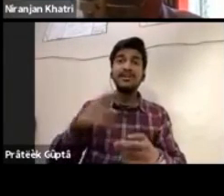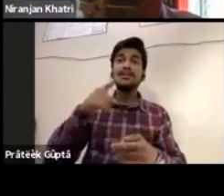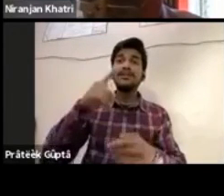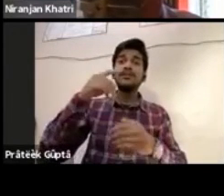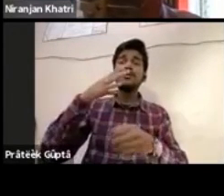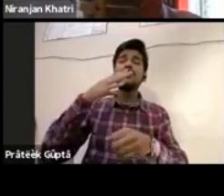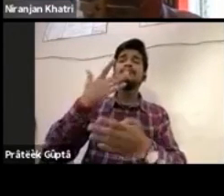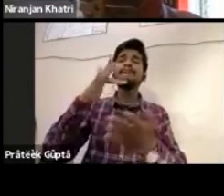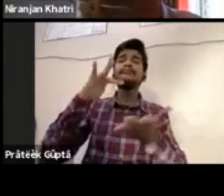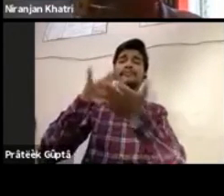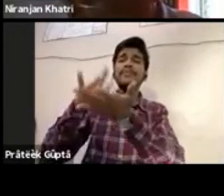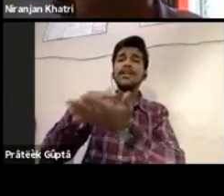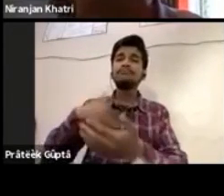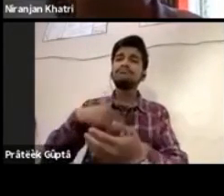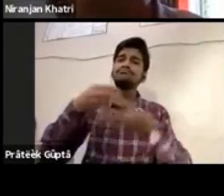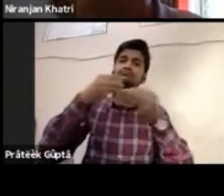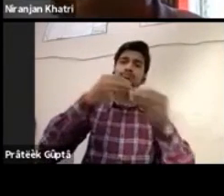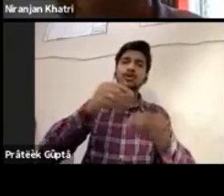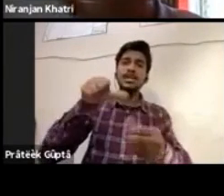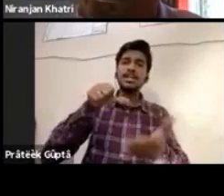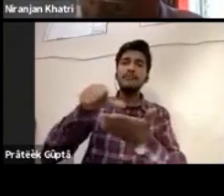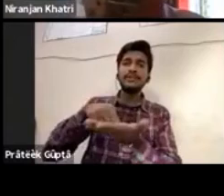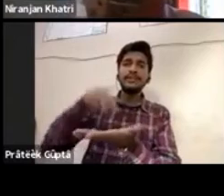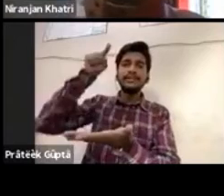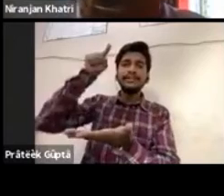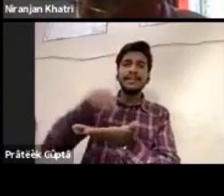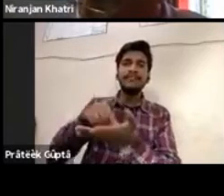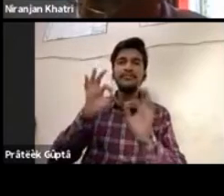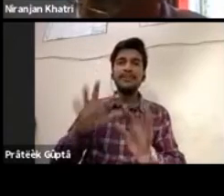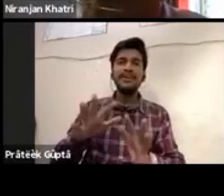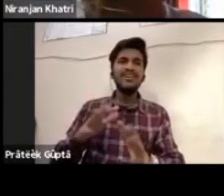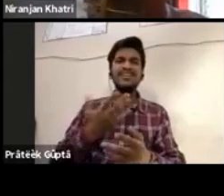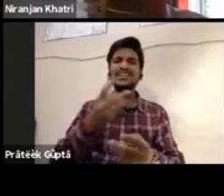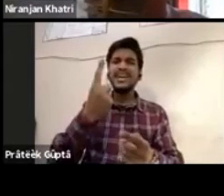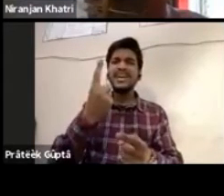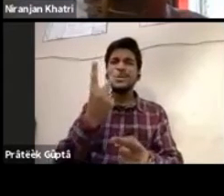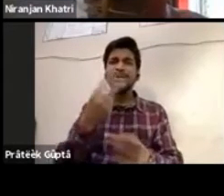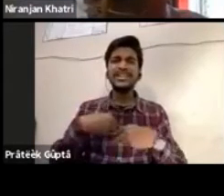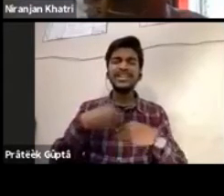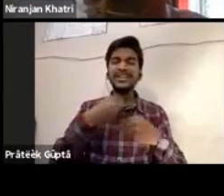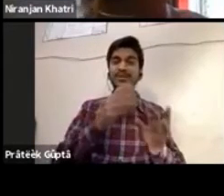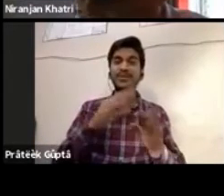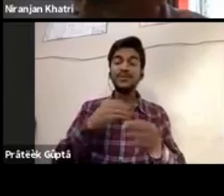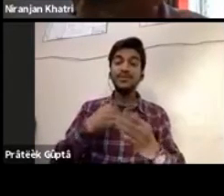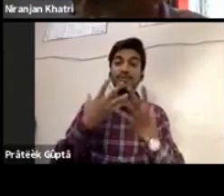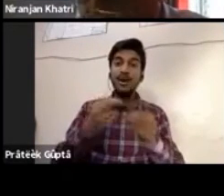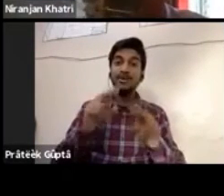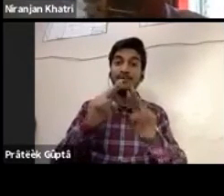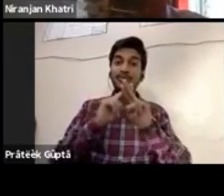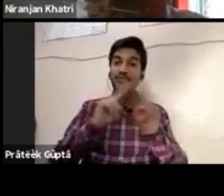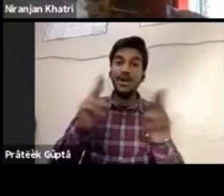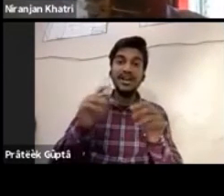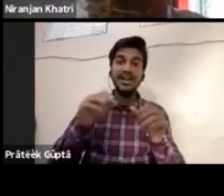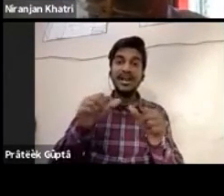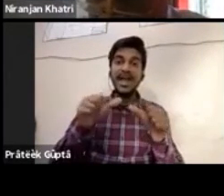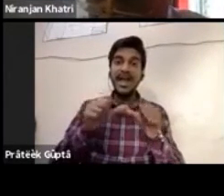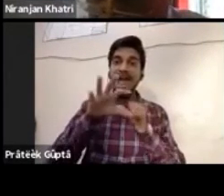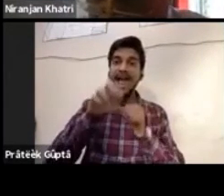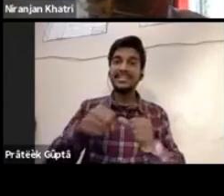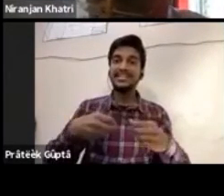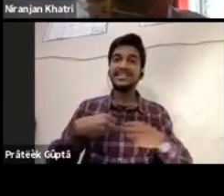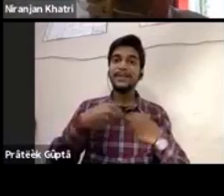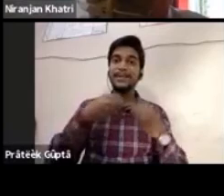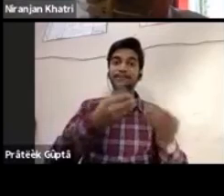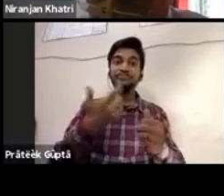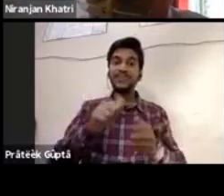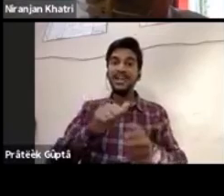स्पेशल बंदोबस्त कर दिए, या एट द मैक्सिमम थोड़ा पर्सन विद विजुअल चैलेंज उनके लिए कुछ थोड़ा कर दिया. अदर कैटेगरीज दे